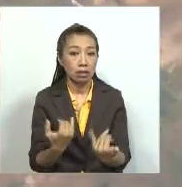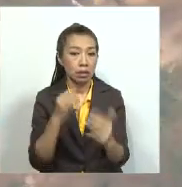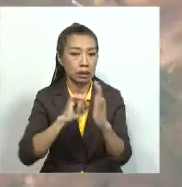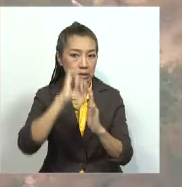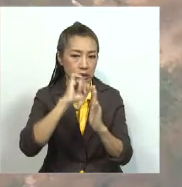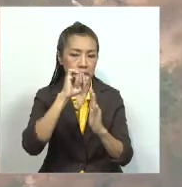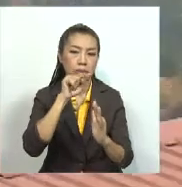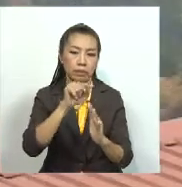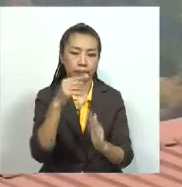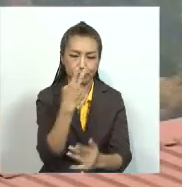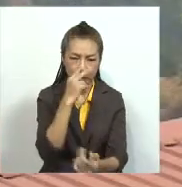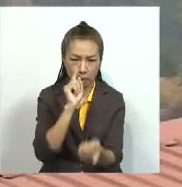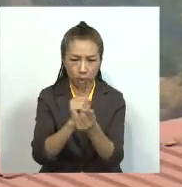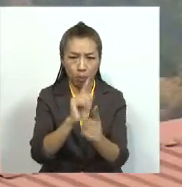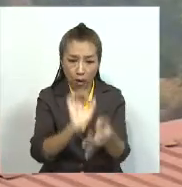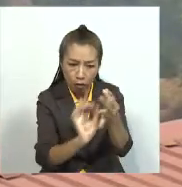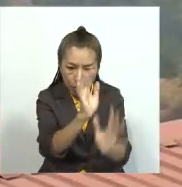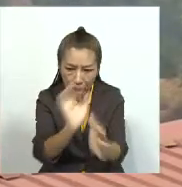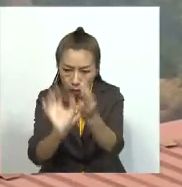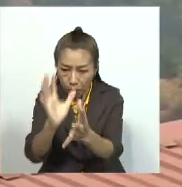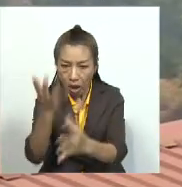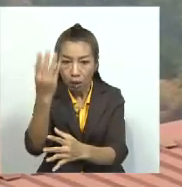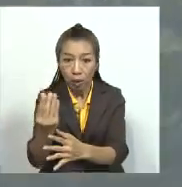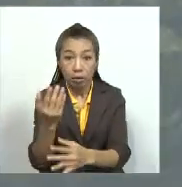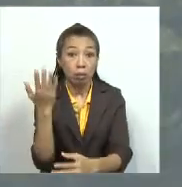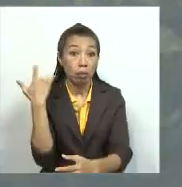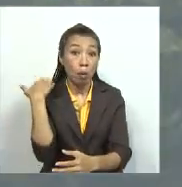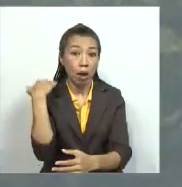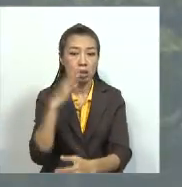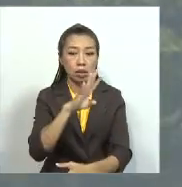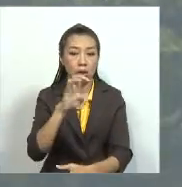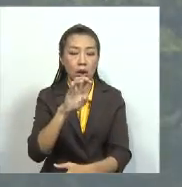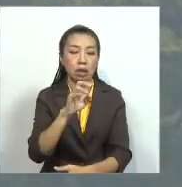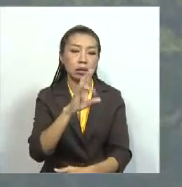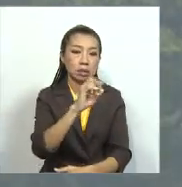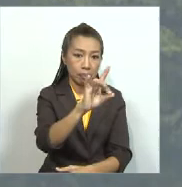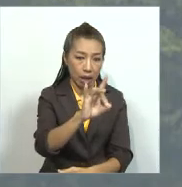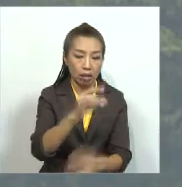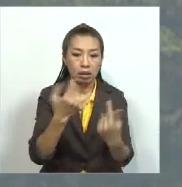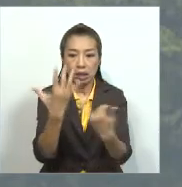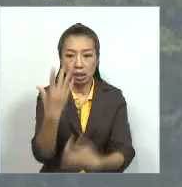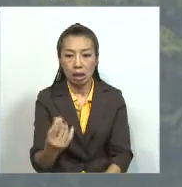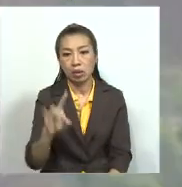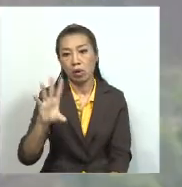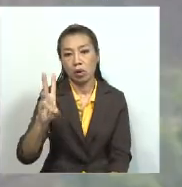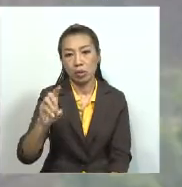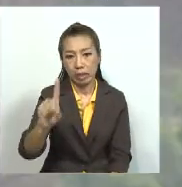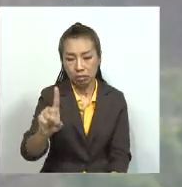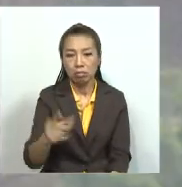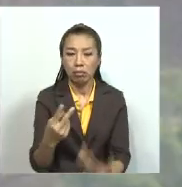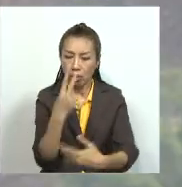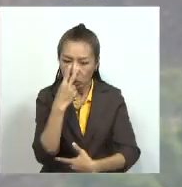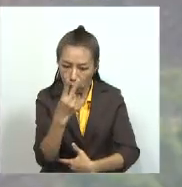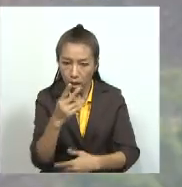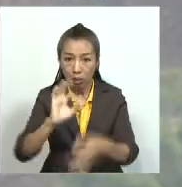ใหม่เป็นหนึ่งในพื้นที่ที่พบว่ามีจุดฮอตสปอตลดลงจากเมื่อวาน478จุดเหลือ161จุดแม้ว่าแนวโน้มจะดูสถาน